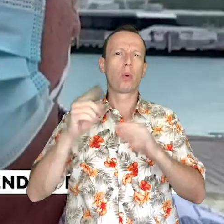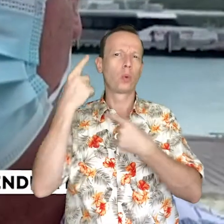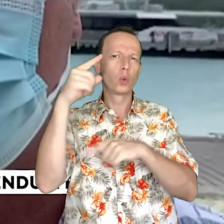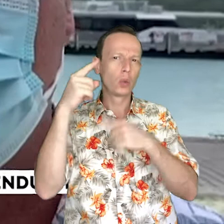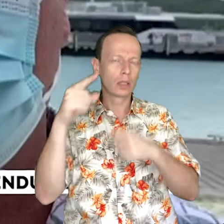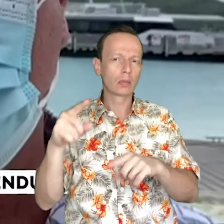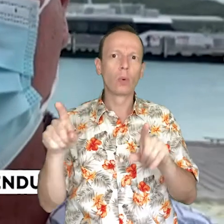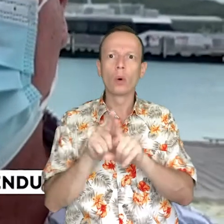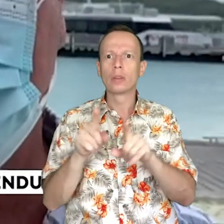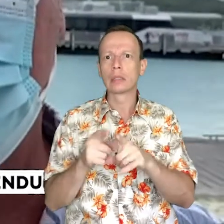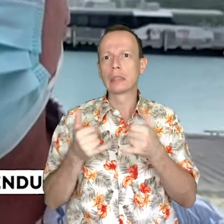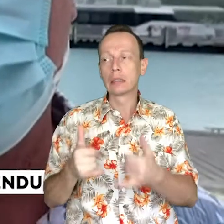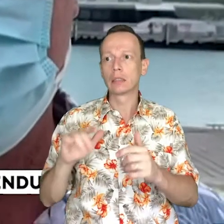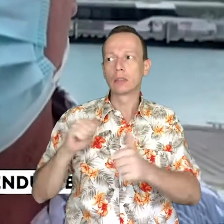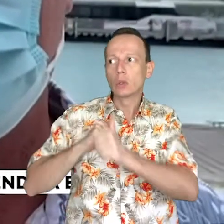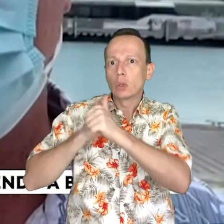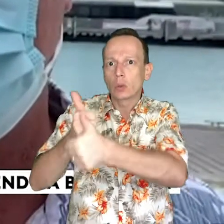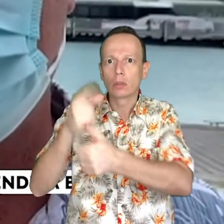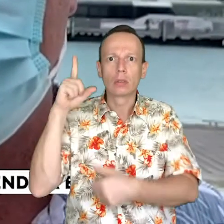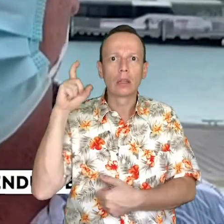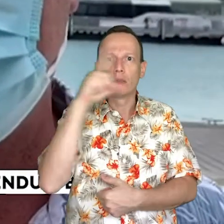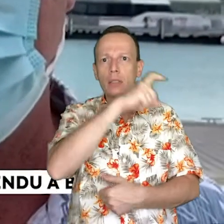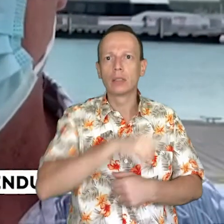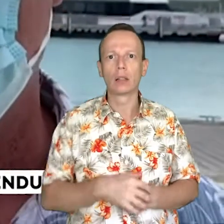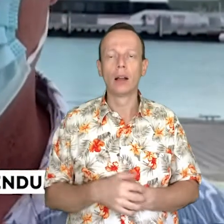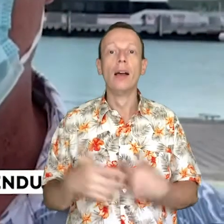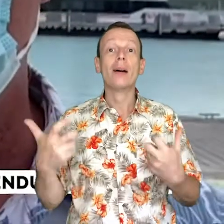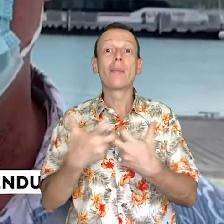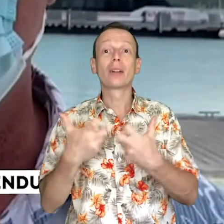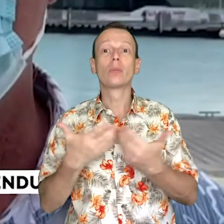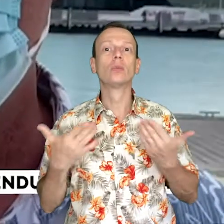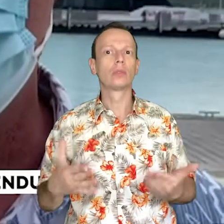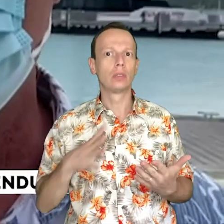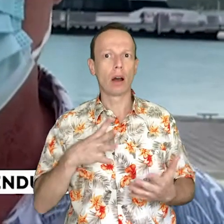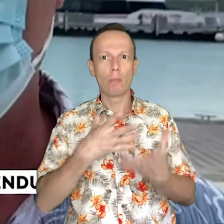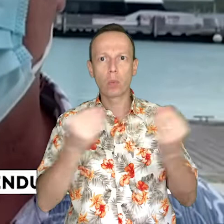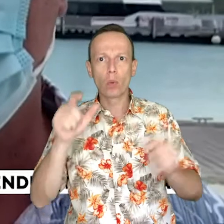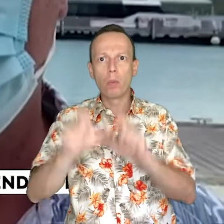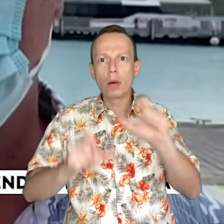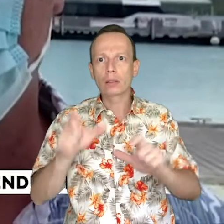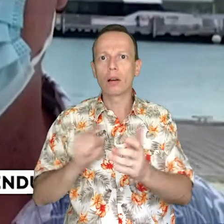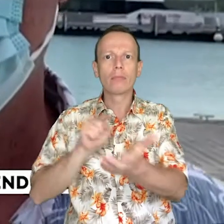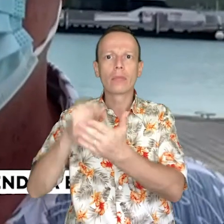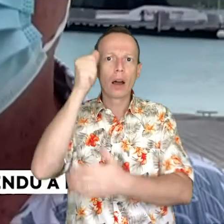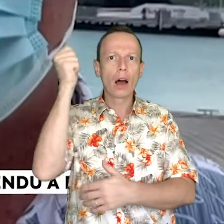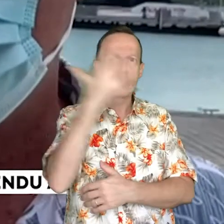le monde du tourisme et qui sont très difficiles à respecter. On a aujourd'hui beaucoup de personnes